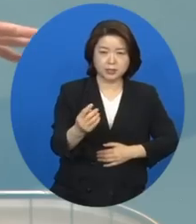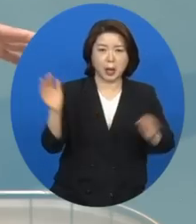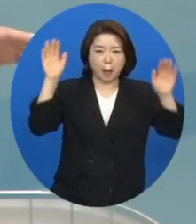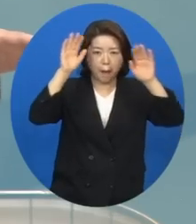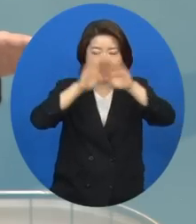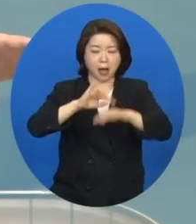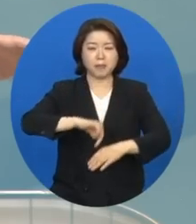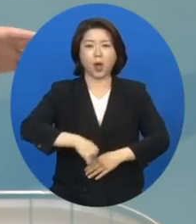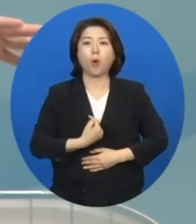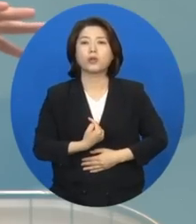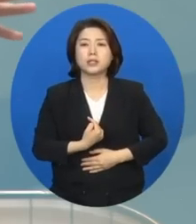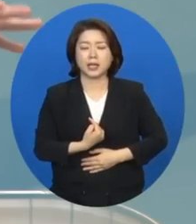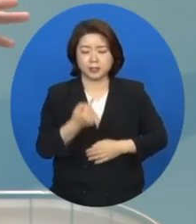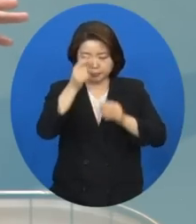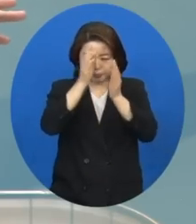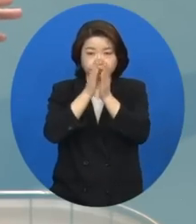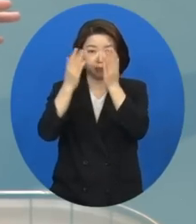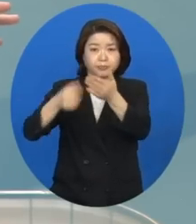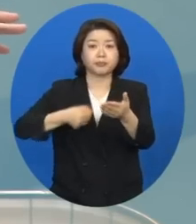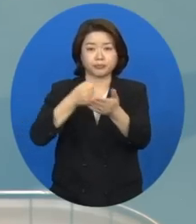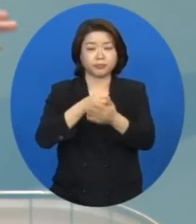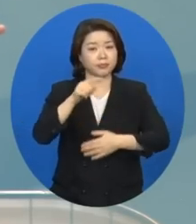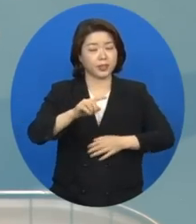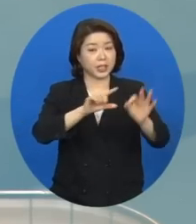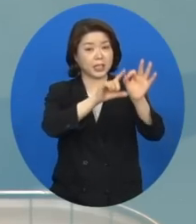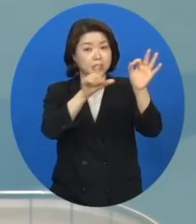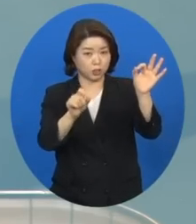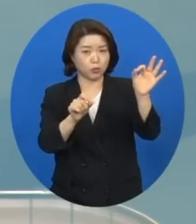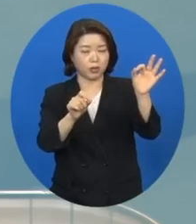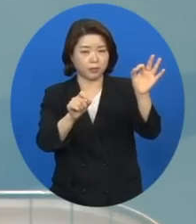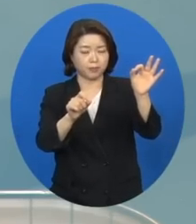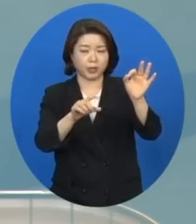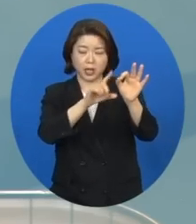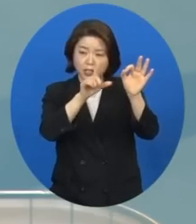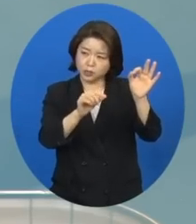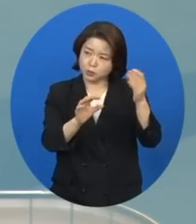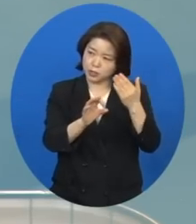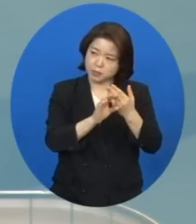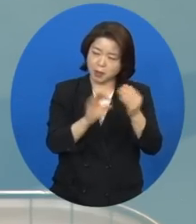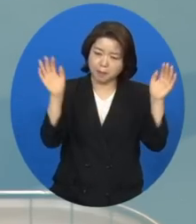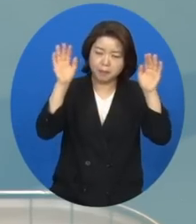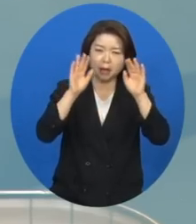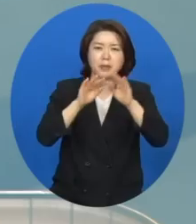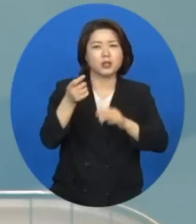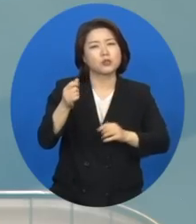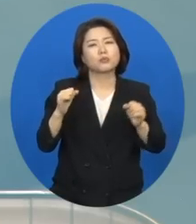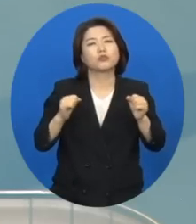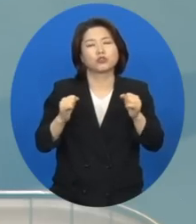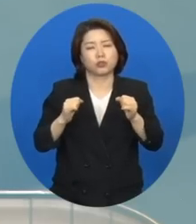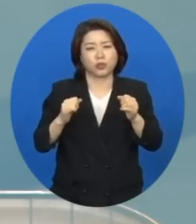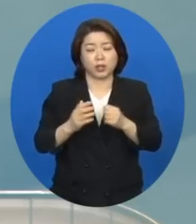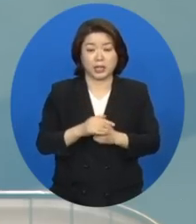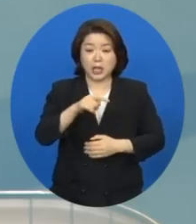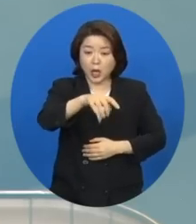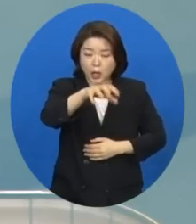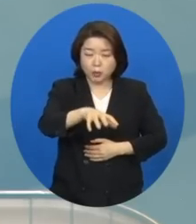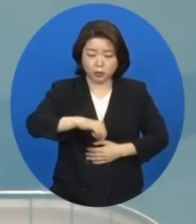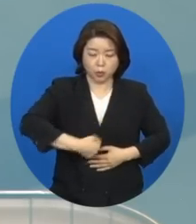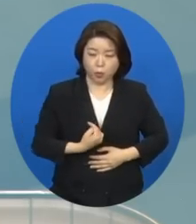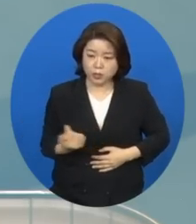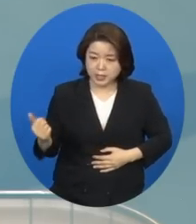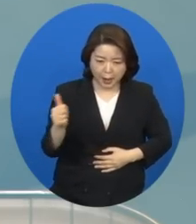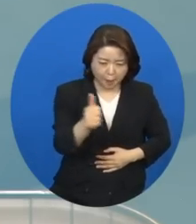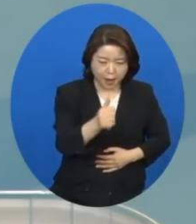결정을 했습니다. 그때가 10월이었어요. 저녁에는 조금 쌀쌀했습니다. 이거 본당에서 기도하면서